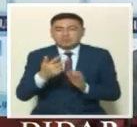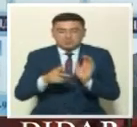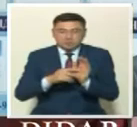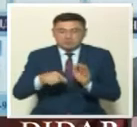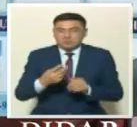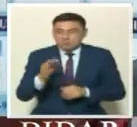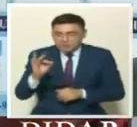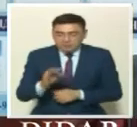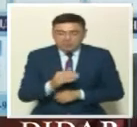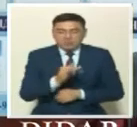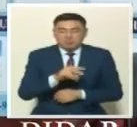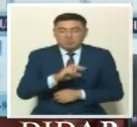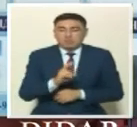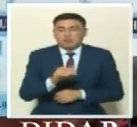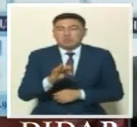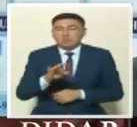38,4%, хилакфорте